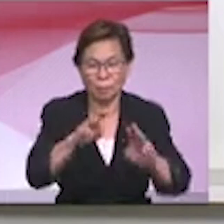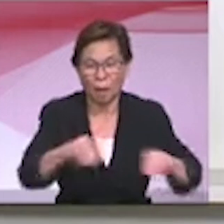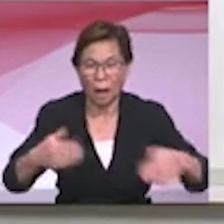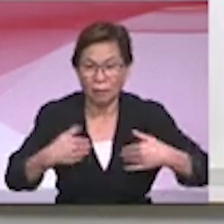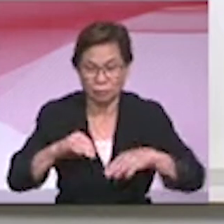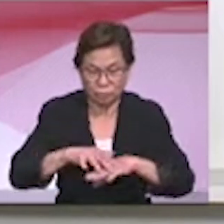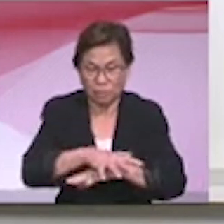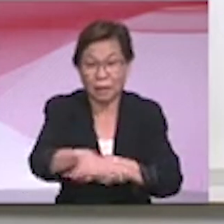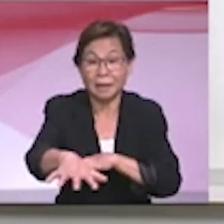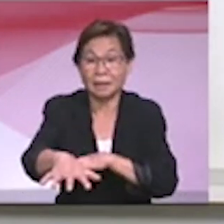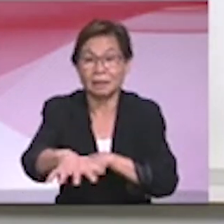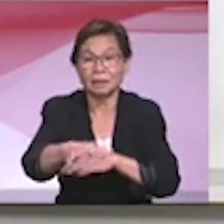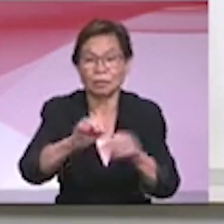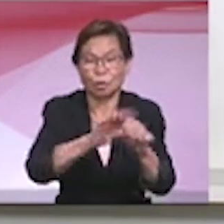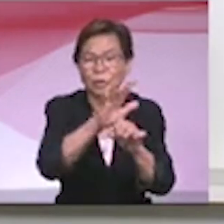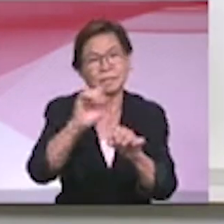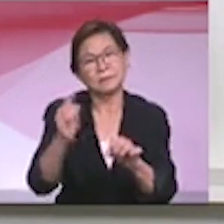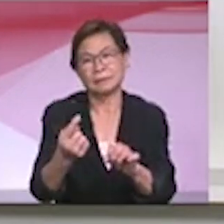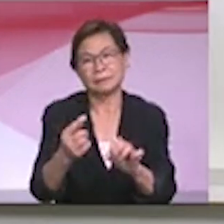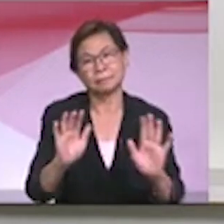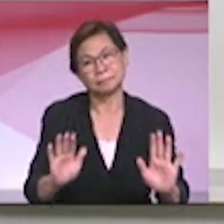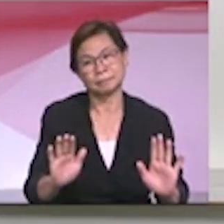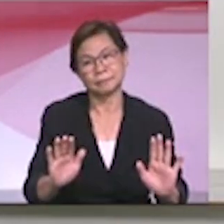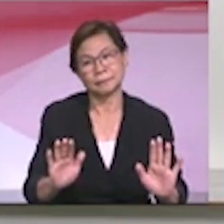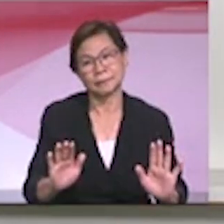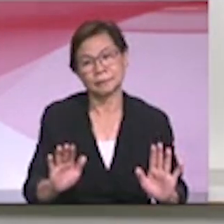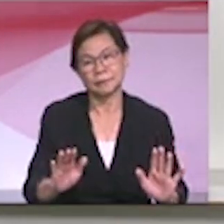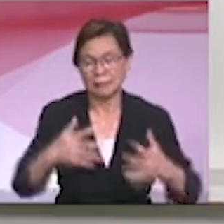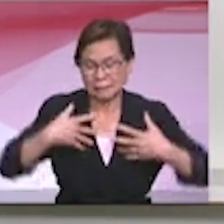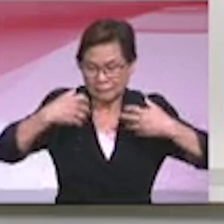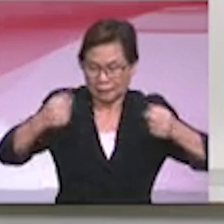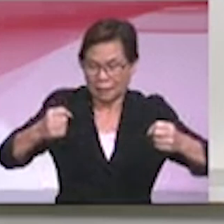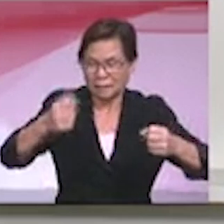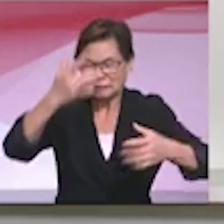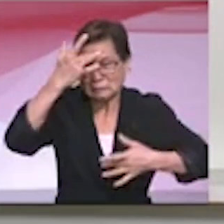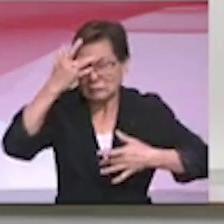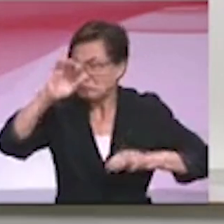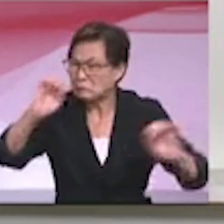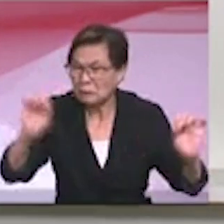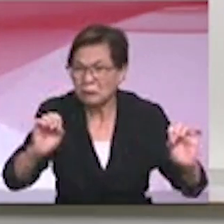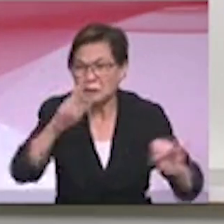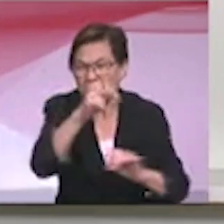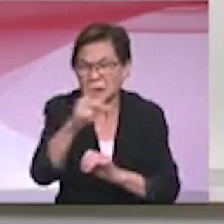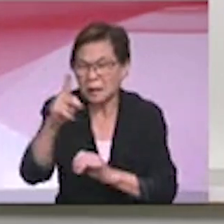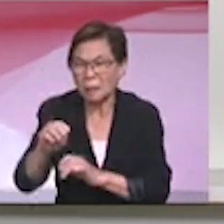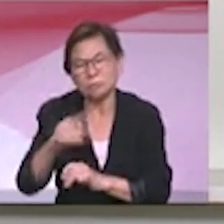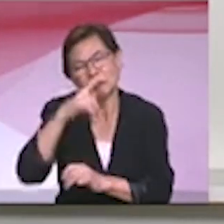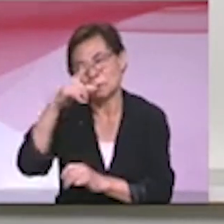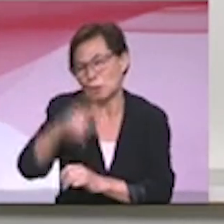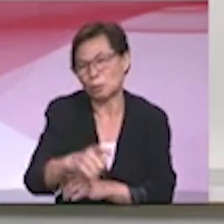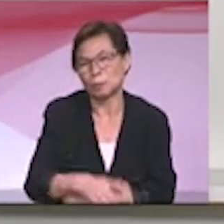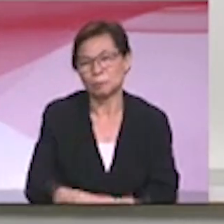jangkitan virus COVID-19, itu saja. Tapi yang sihat, tidak ada gejala, bagi Kementerian Kesihatan mungkin tidak